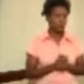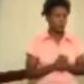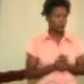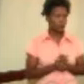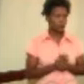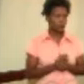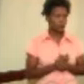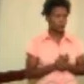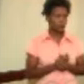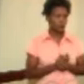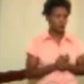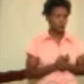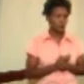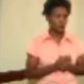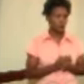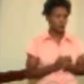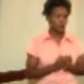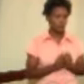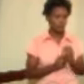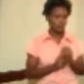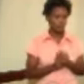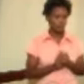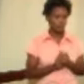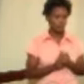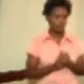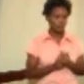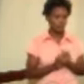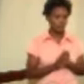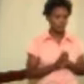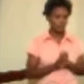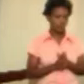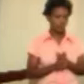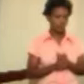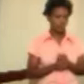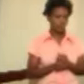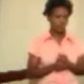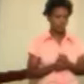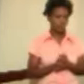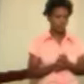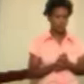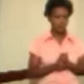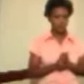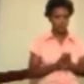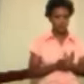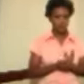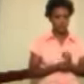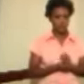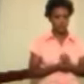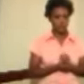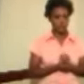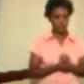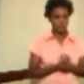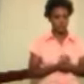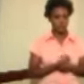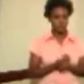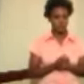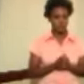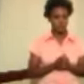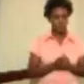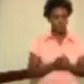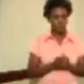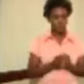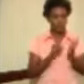On va parler production nationale. Oui, on va parler production nationale avec le quatrième thème. Et tout de suite, les